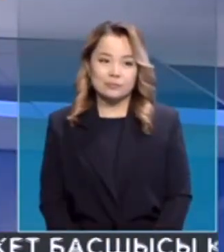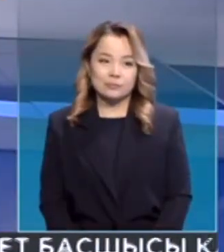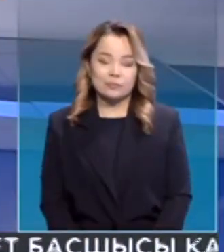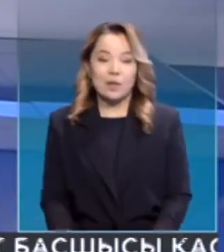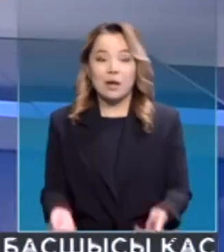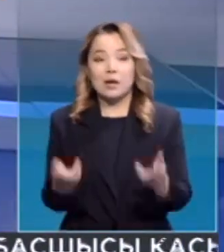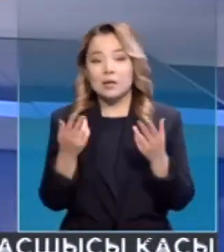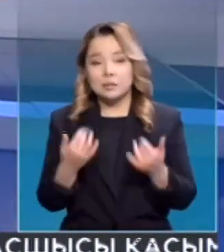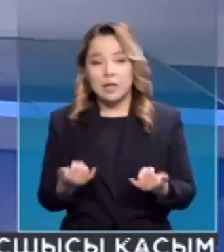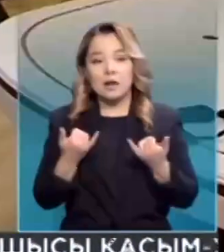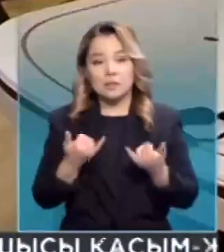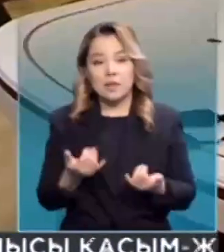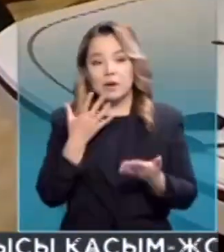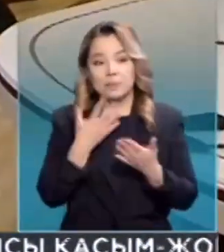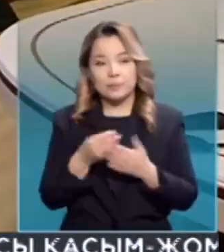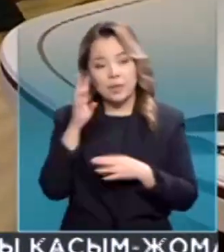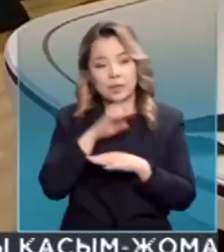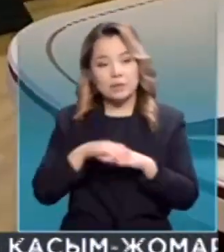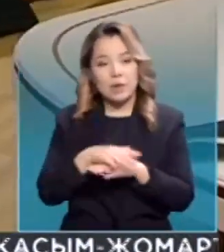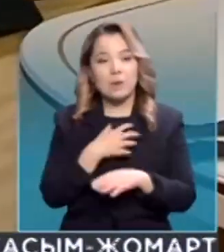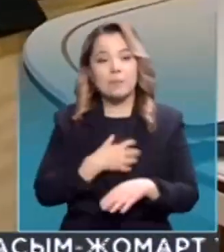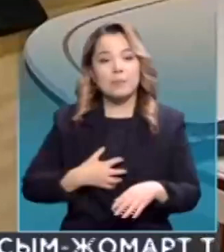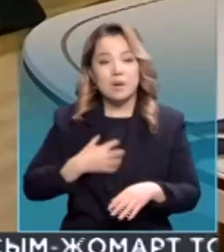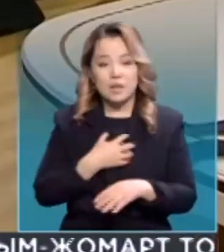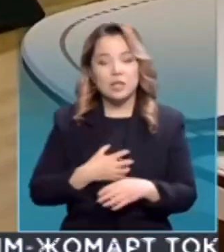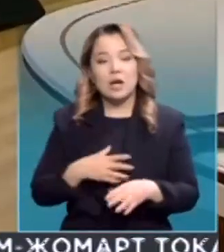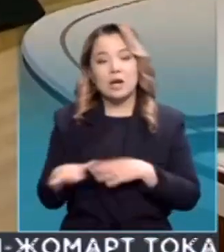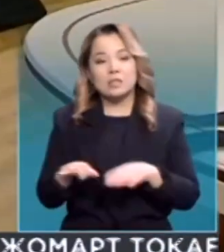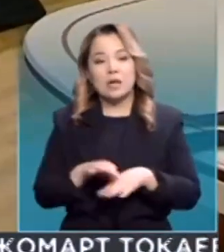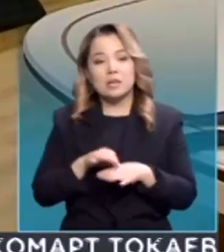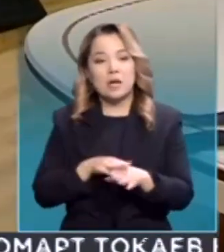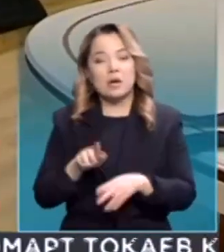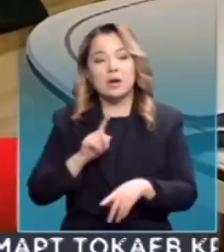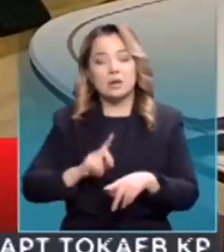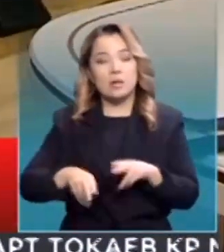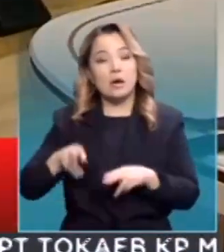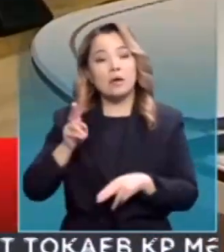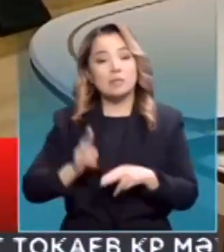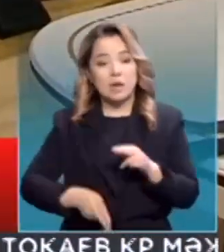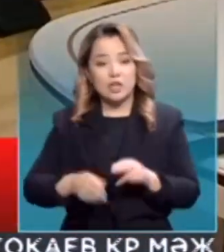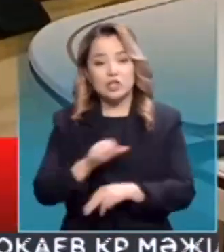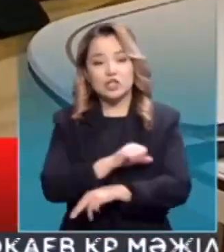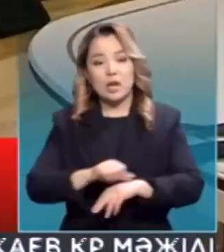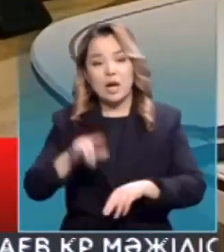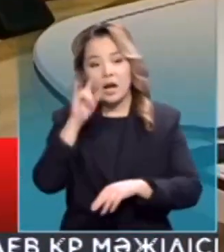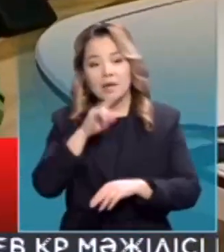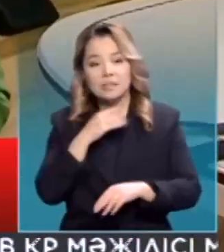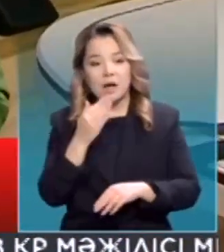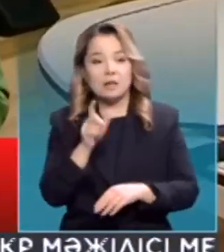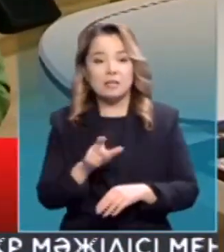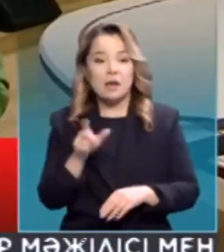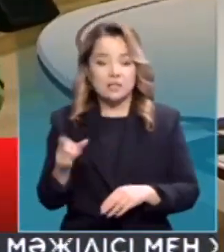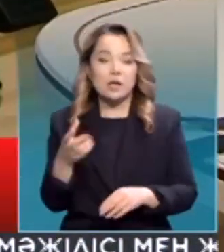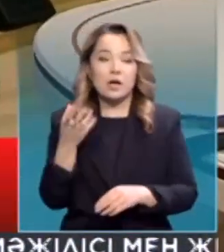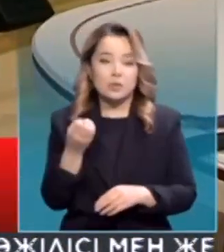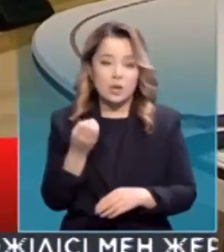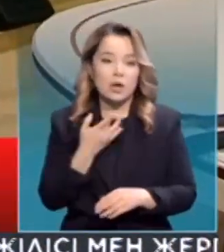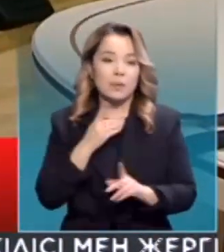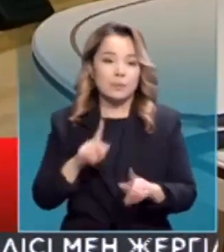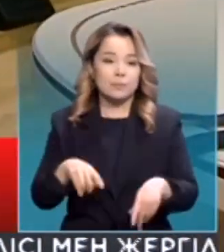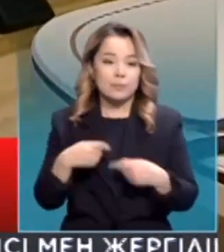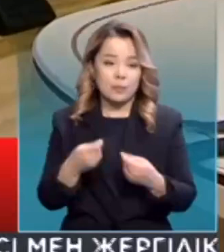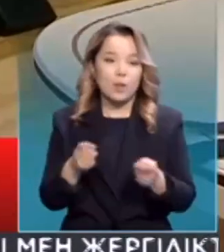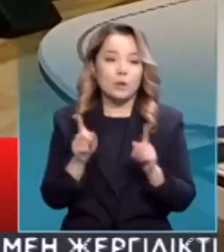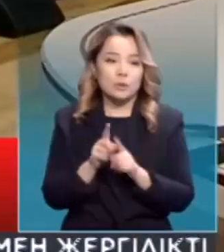Я, Шерхан, сонымен елдегі ең маңызды саяси шара аяқталды. Тек шетелдегі қазақстандықтар әлі де уақыт